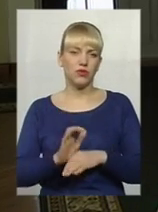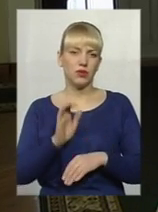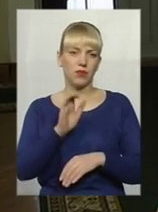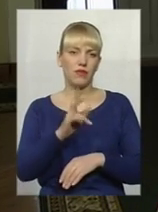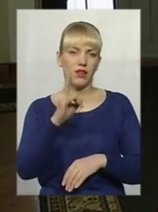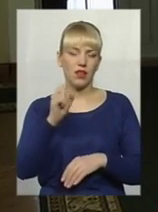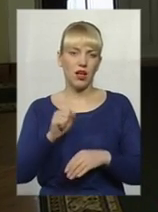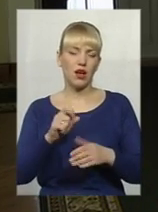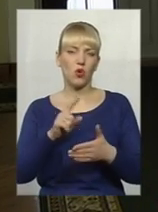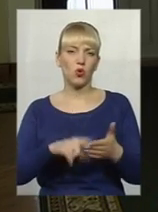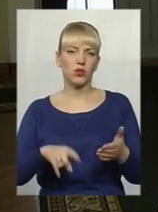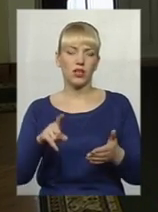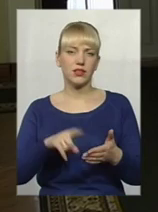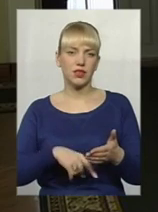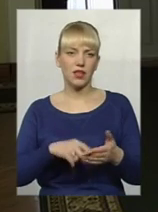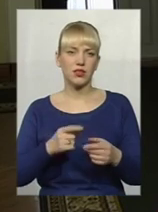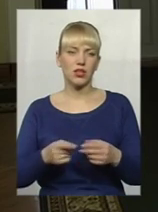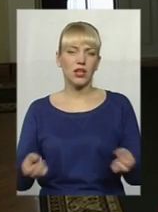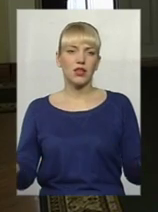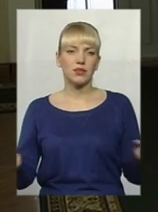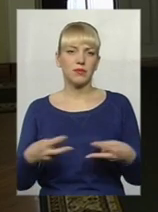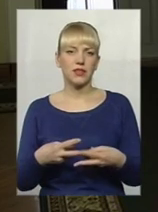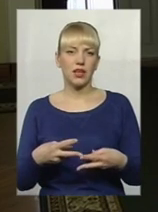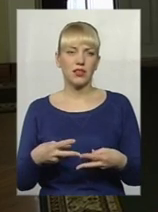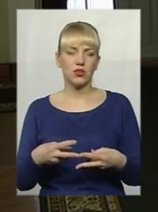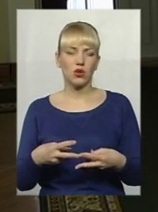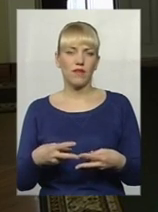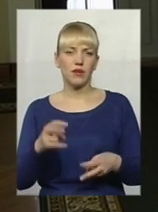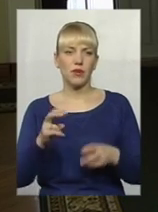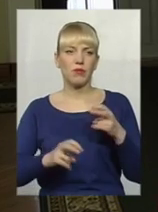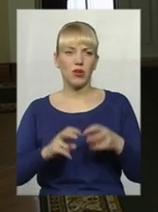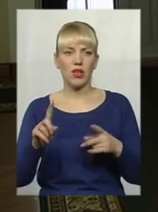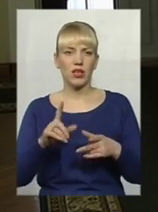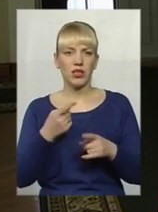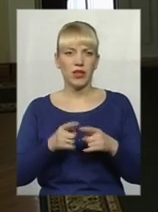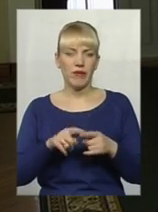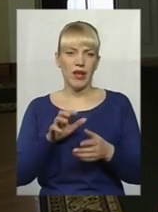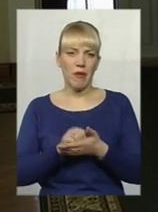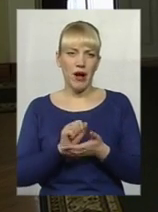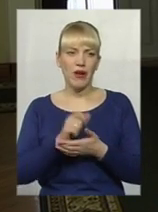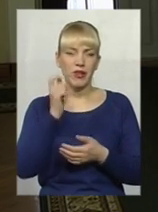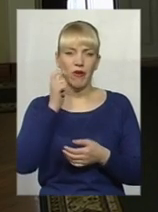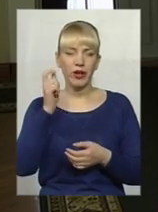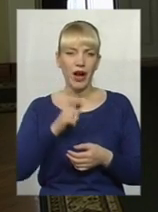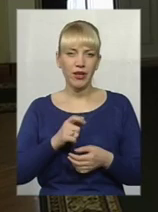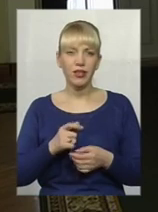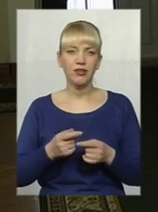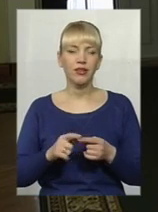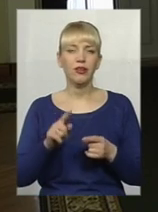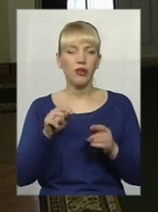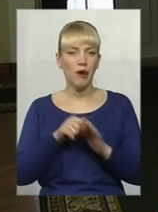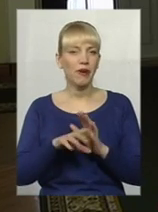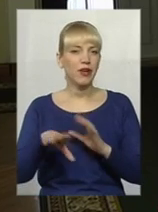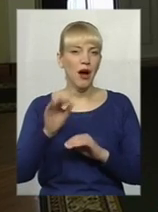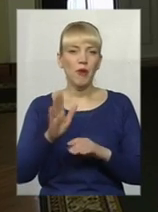на утилізацію в спеціалізовані підприємства, які цим займаються в нашій країні. Тобто все буде